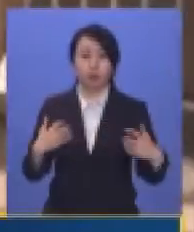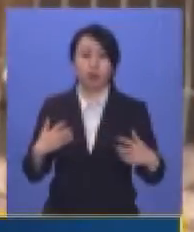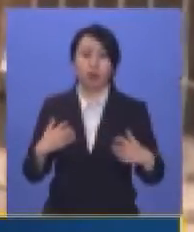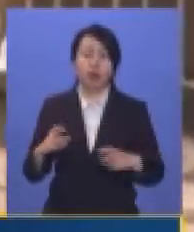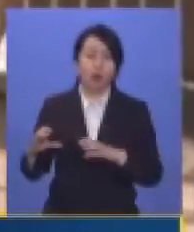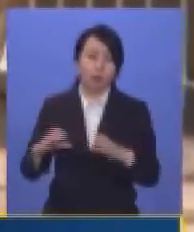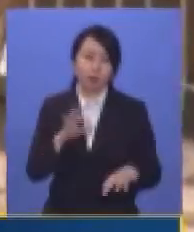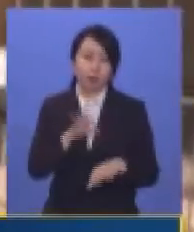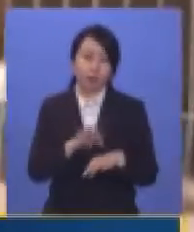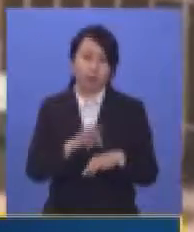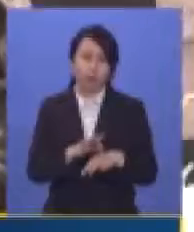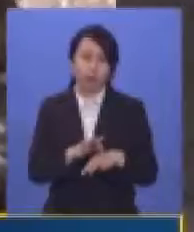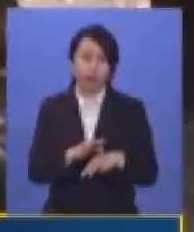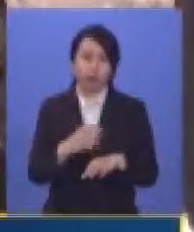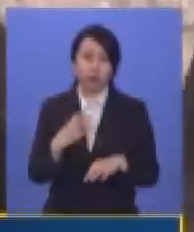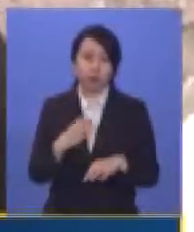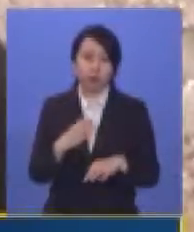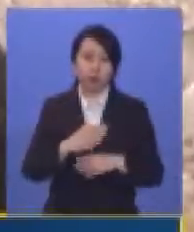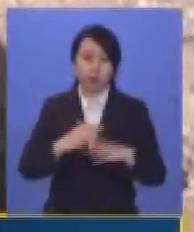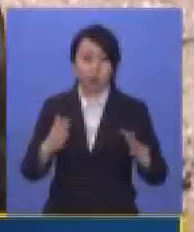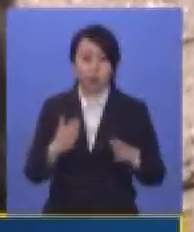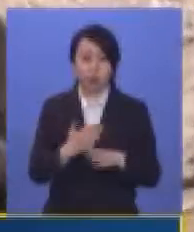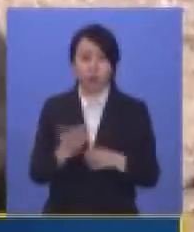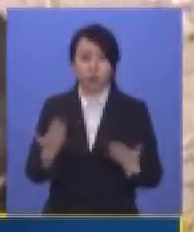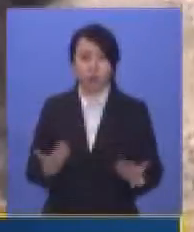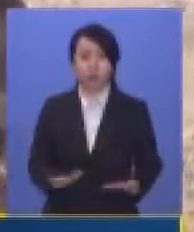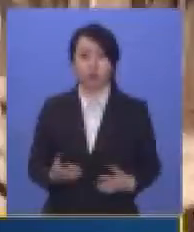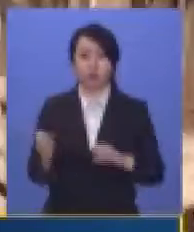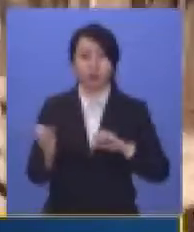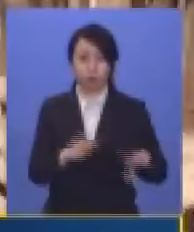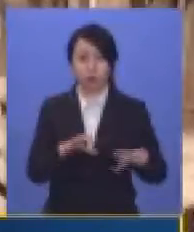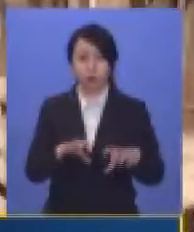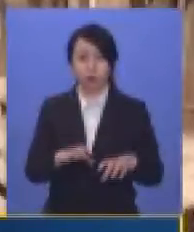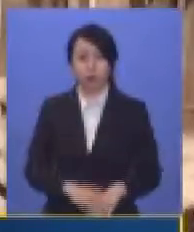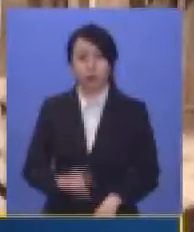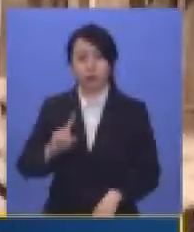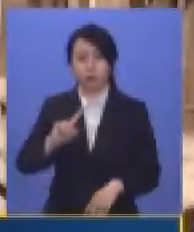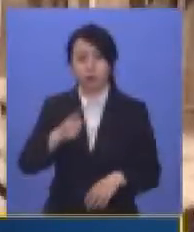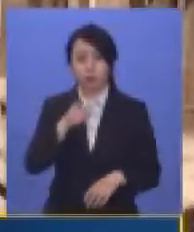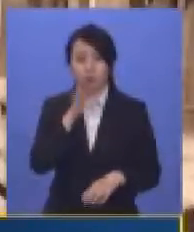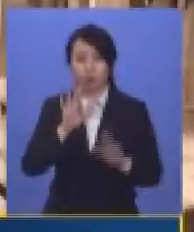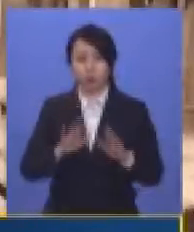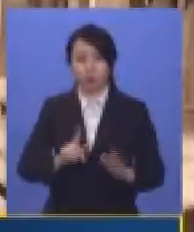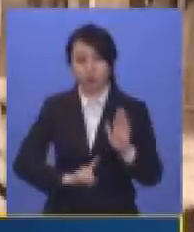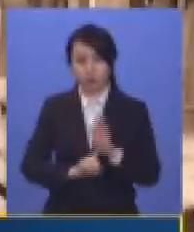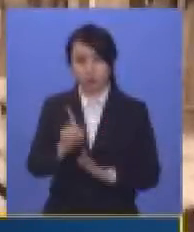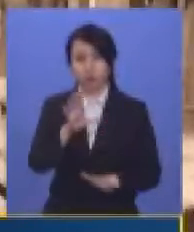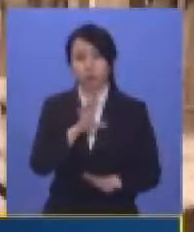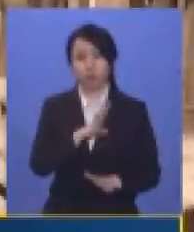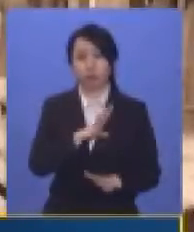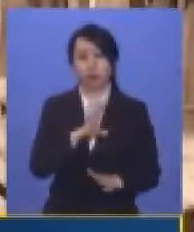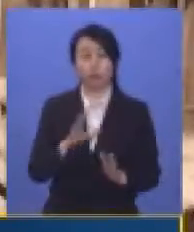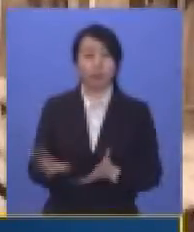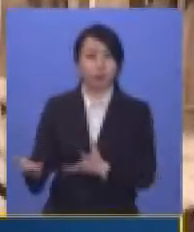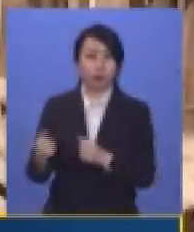авто, больных, раненых и покусанных. Но по большей части здесь, конечно, брошенные. Первый год, когда мы только начинали, и в основном мы